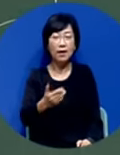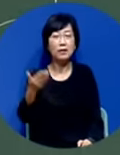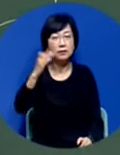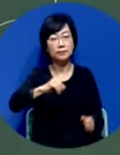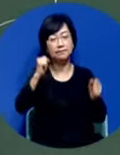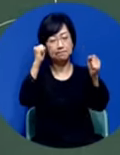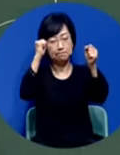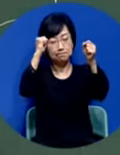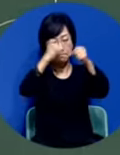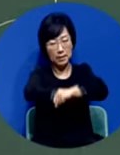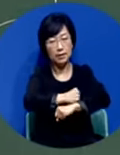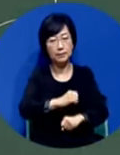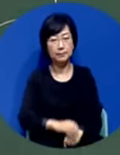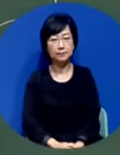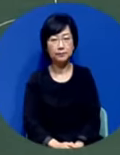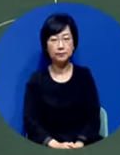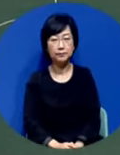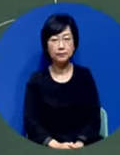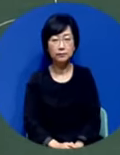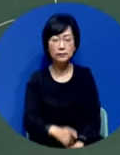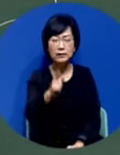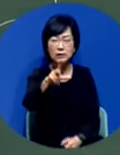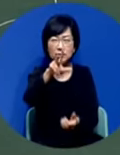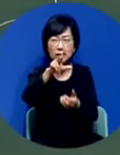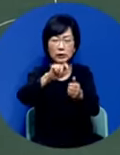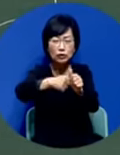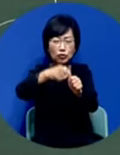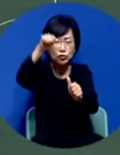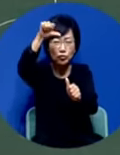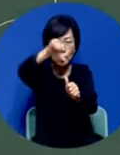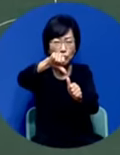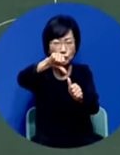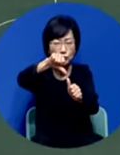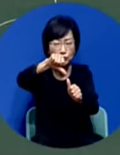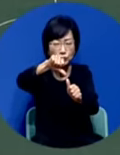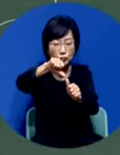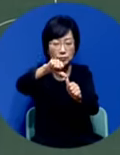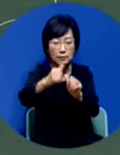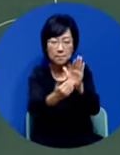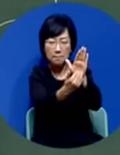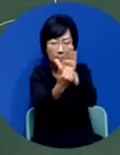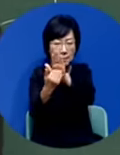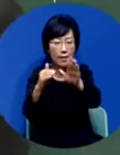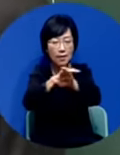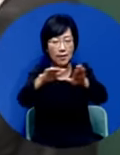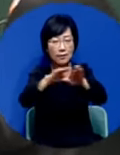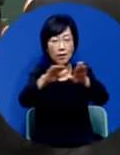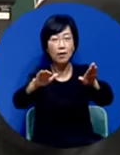连强大的埃及不是也被击溃了吗？ 저주만 남긴 겁니다. 그 해결하는 게 복음인데 그 전도 선교라고 말이에요.